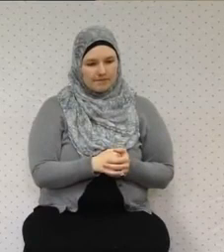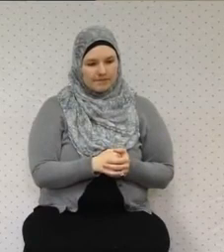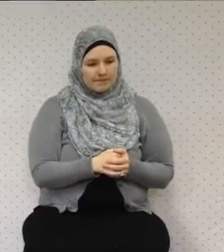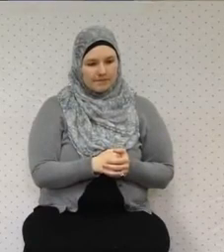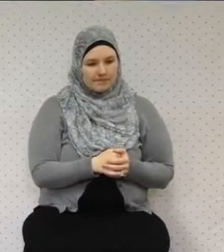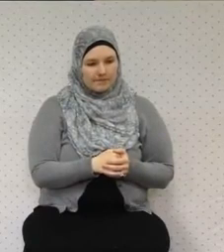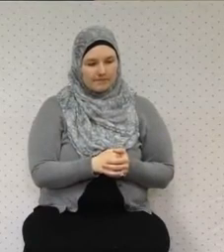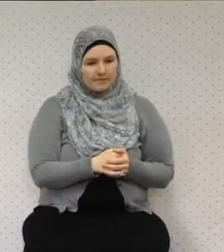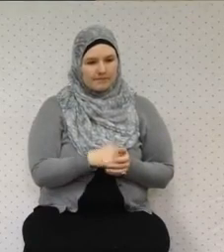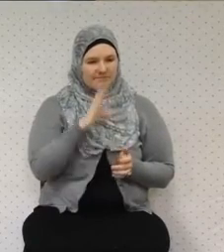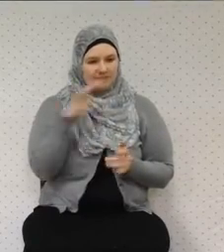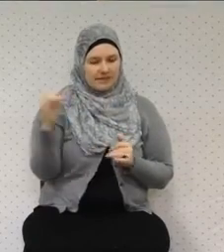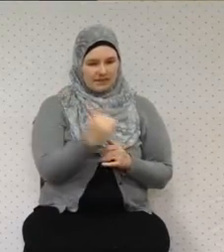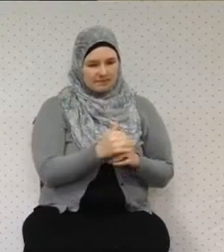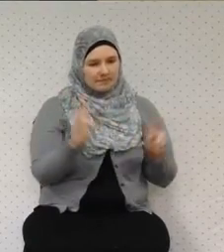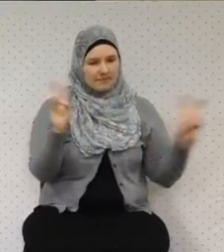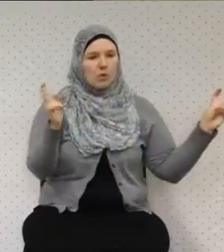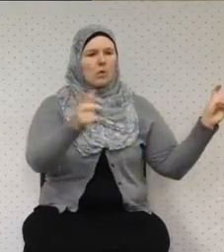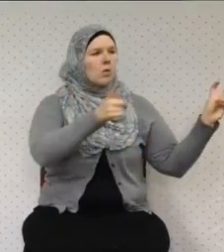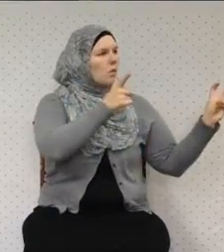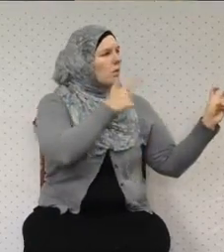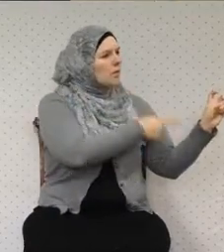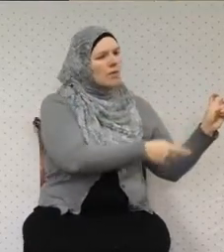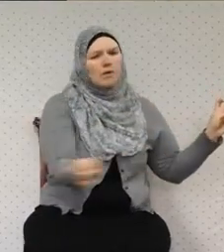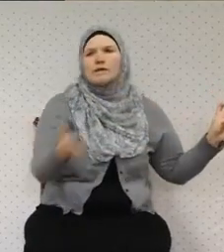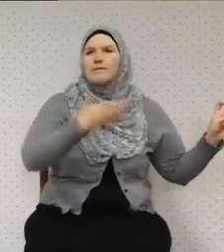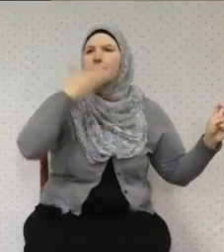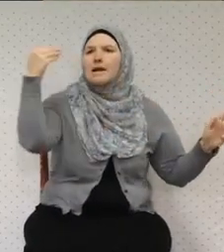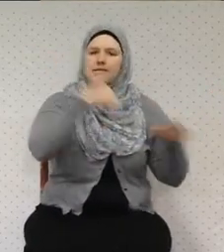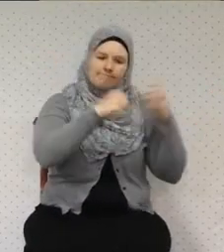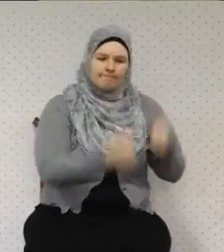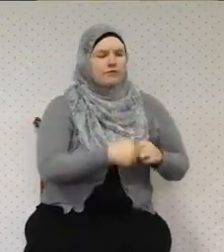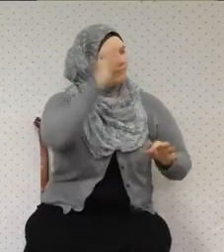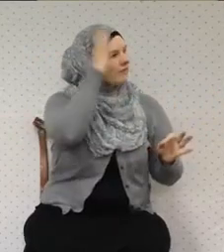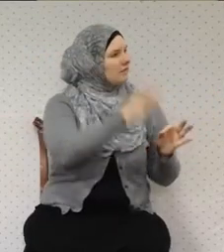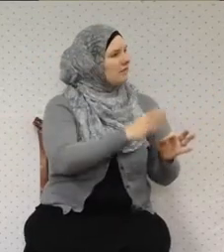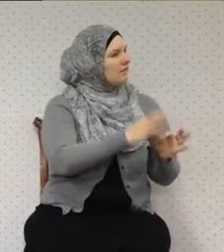وَمَنْ أَحْسَنُ دِينًا. Who is better in his faith?